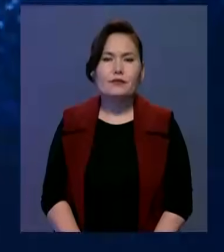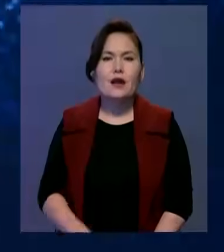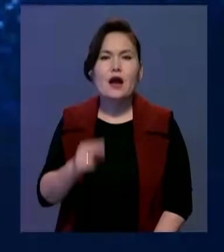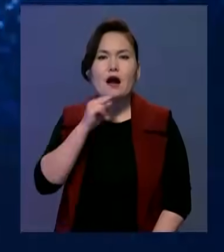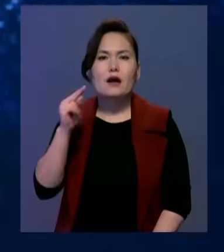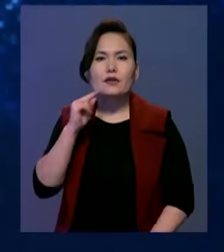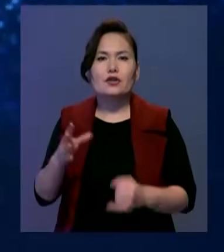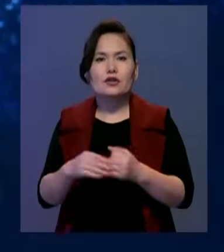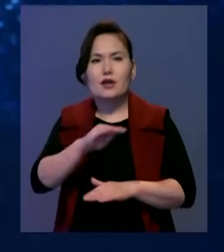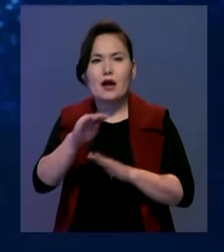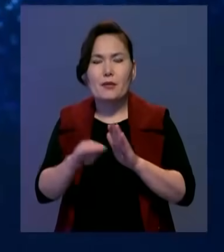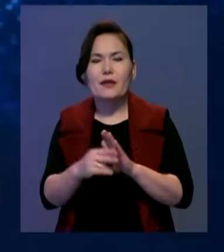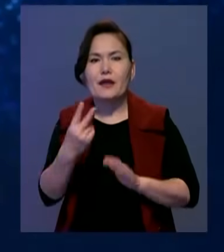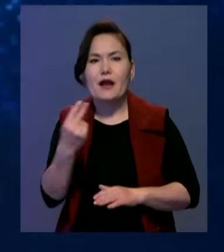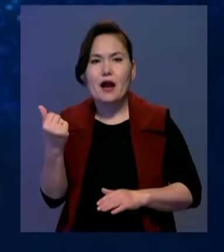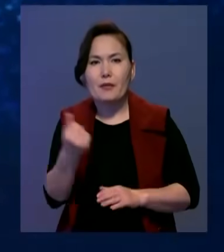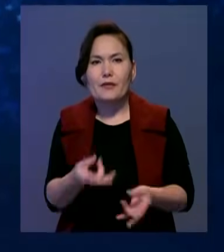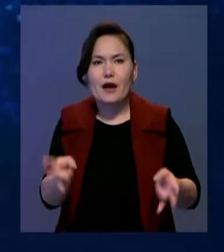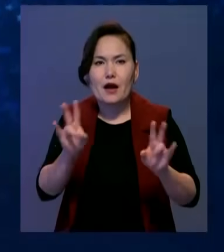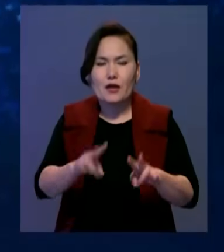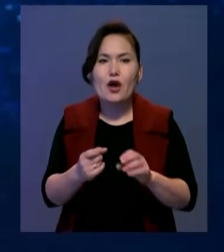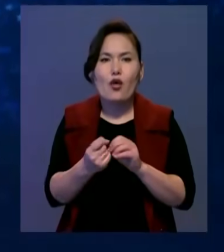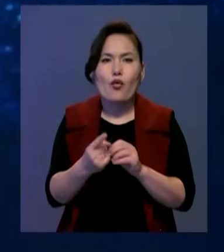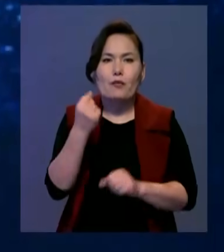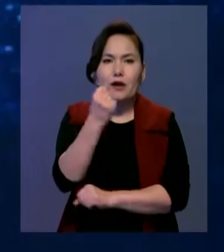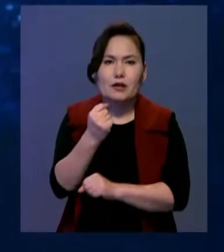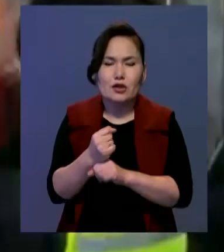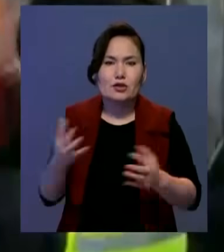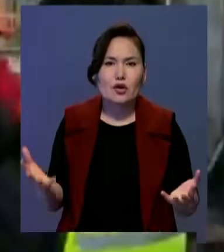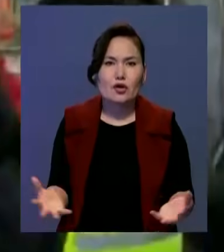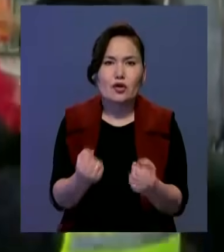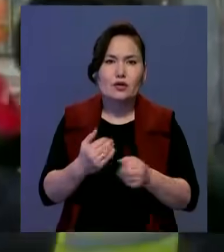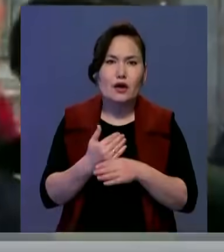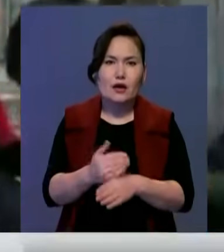Қытайда жер астында 2 апта қамалып қалған тағы 11 кенші құтқарылды.